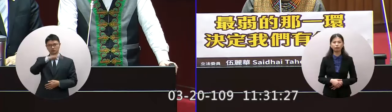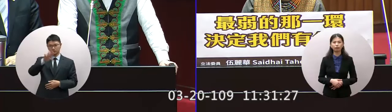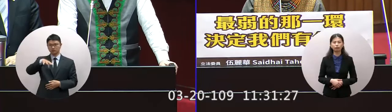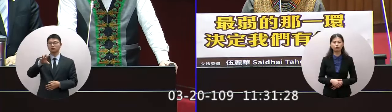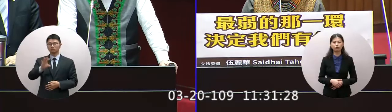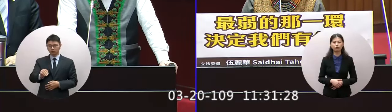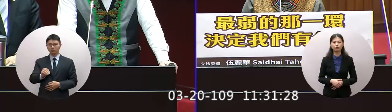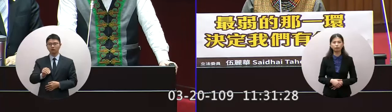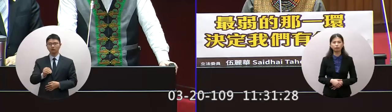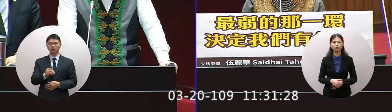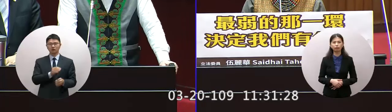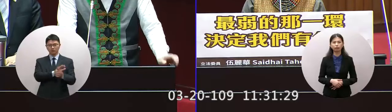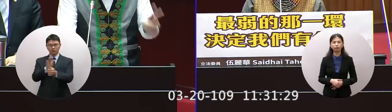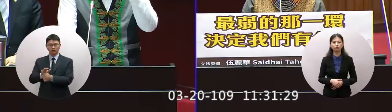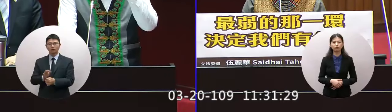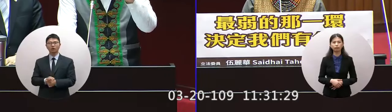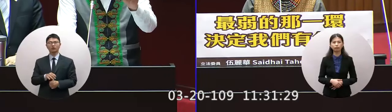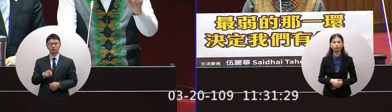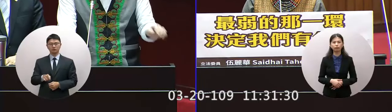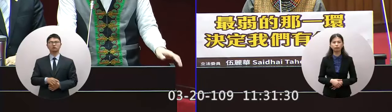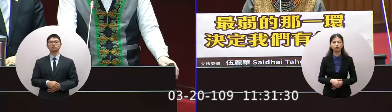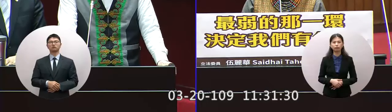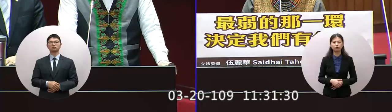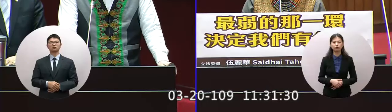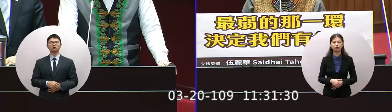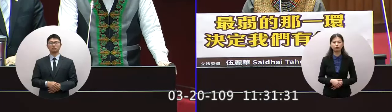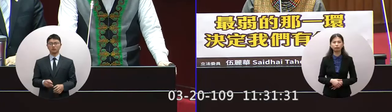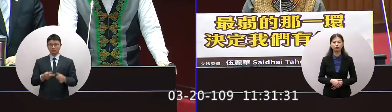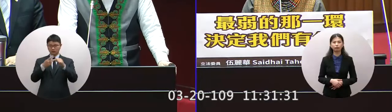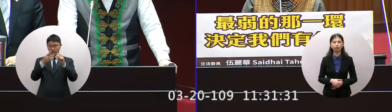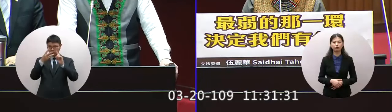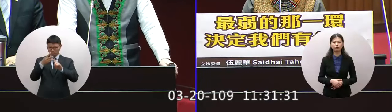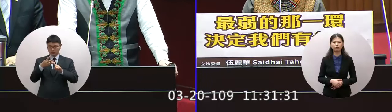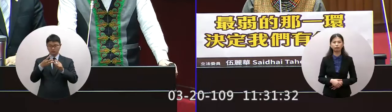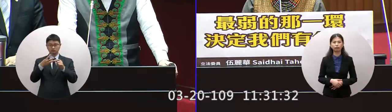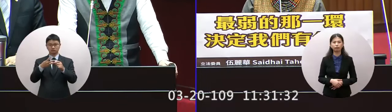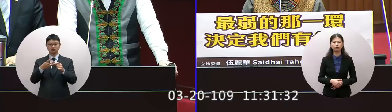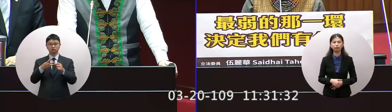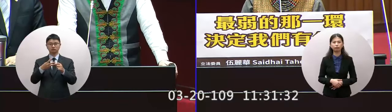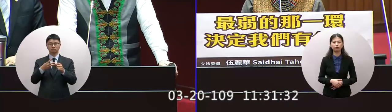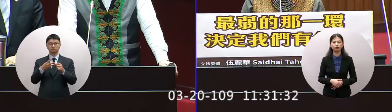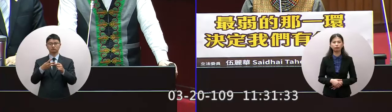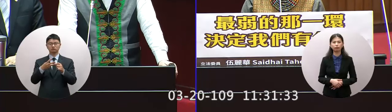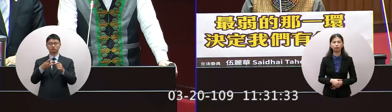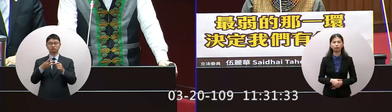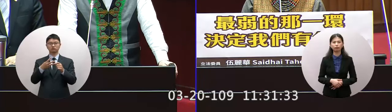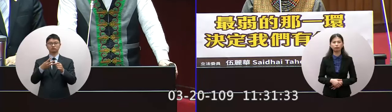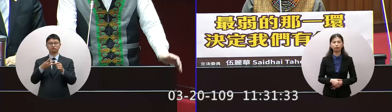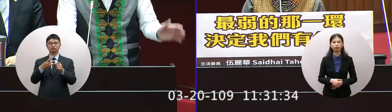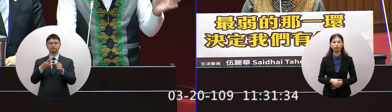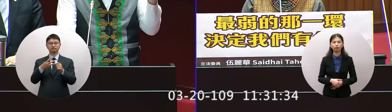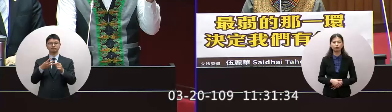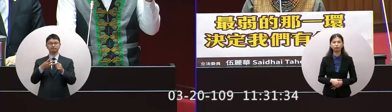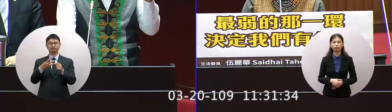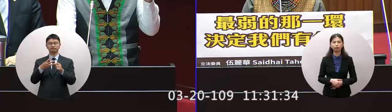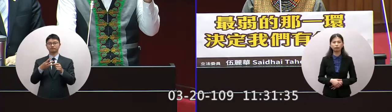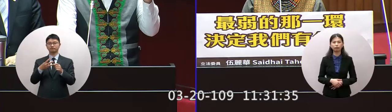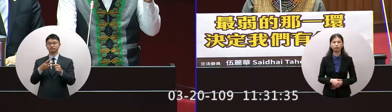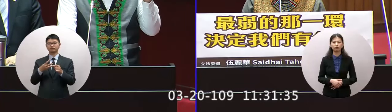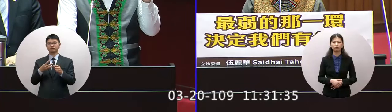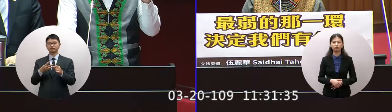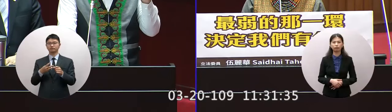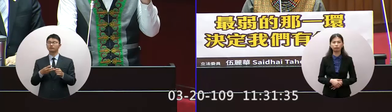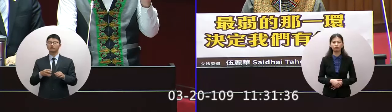来让我们的族人做故宫过料。这是第二个部分。那第三个部分呢，是指我们在这